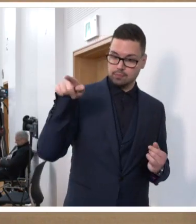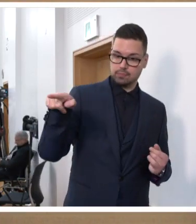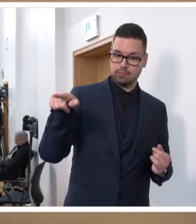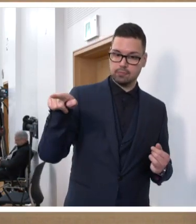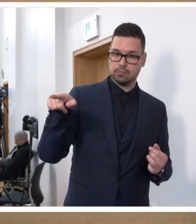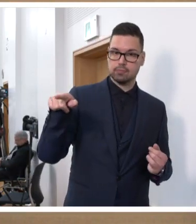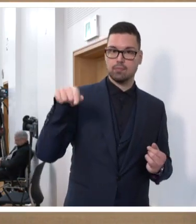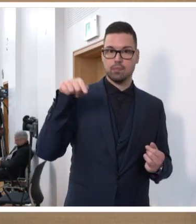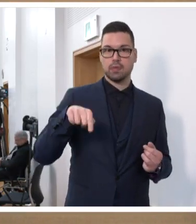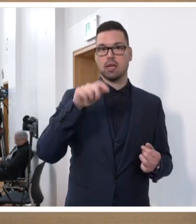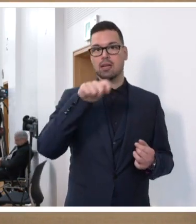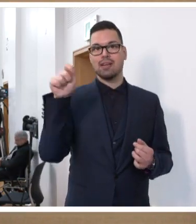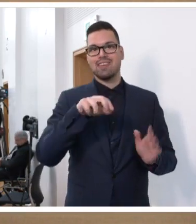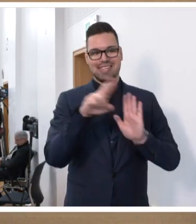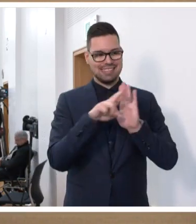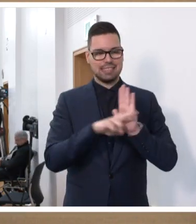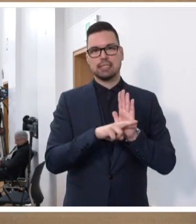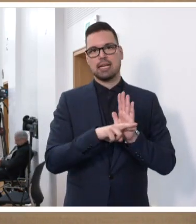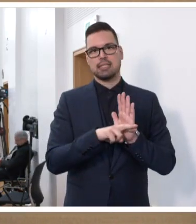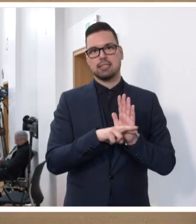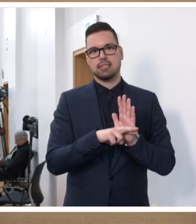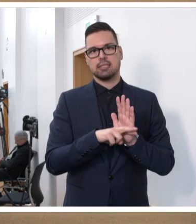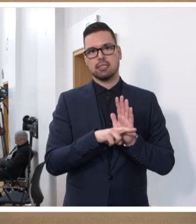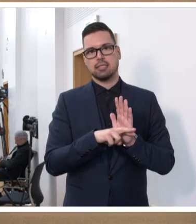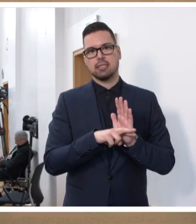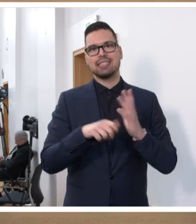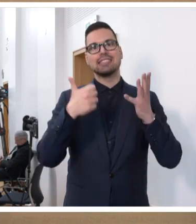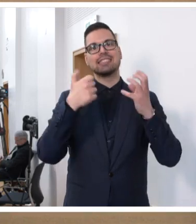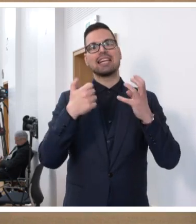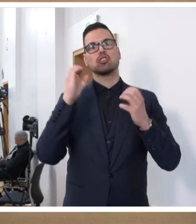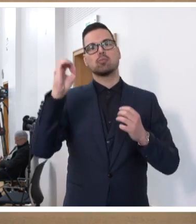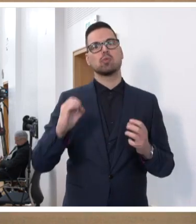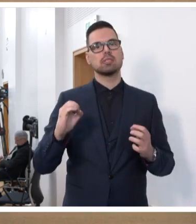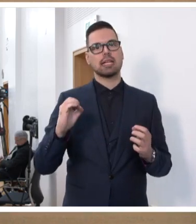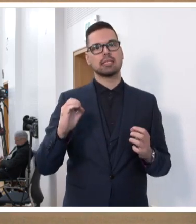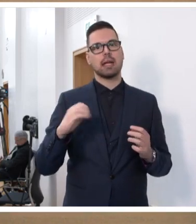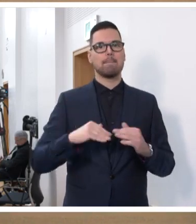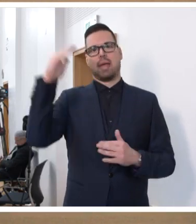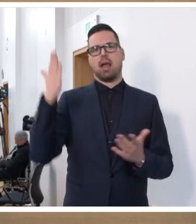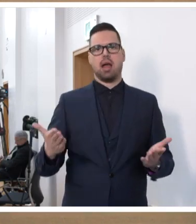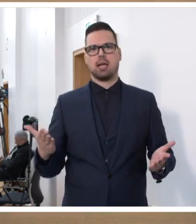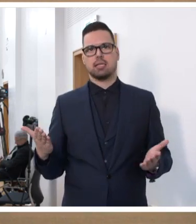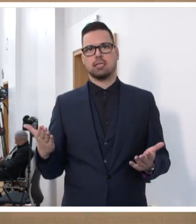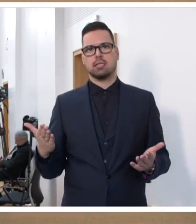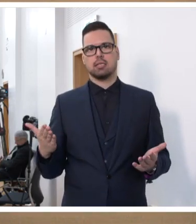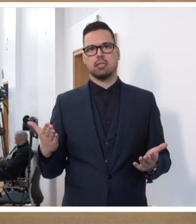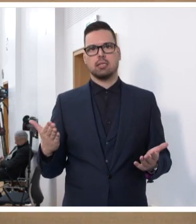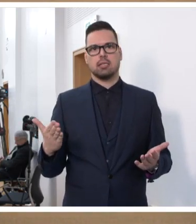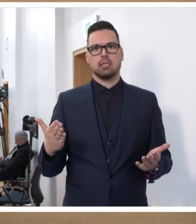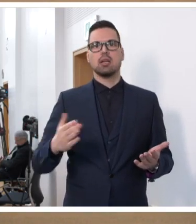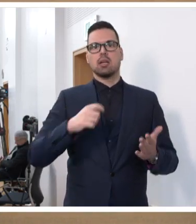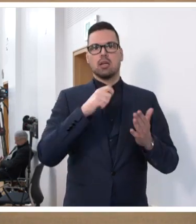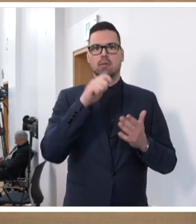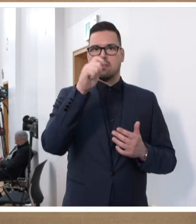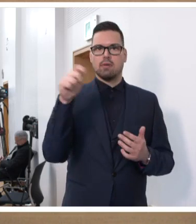des saarländischen Wahlgesetzes hier im Landtag eine satte fast 60% Mehrheit. Diese hat Ihnen das aktuelle Wahlgesetz